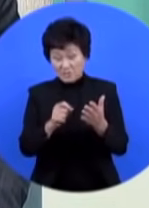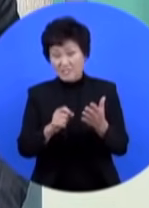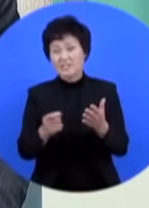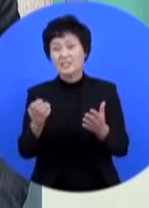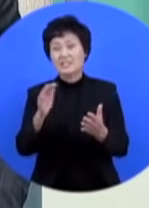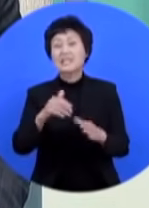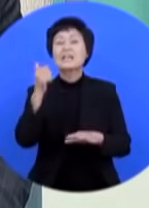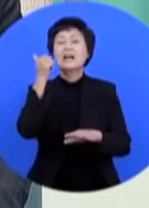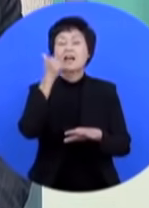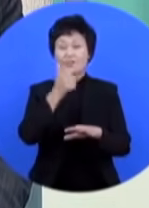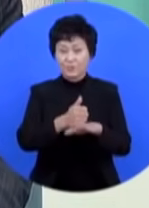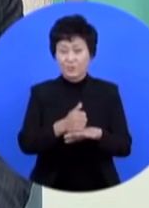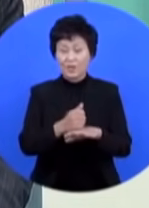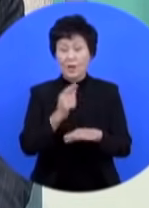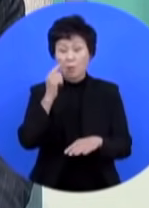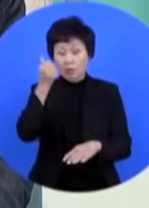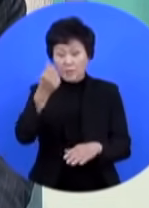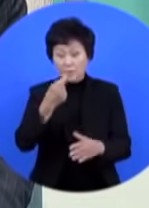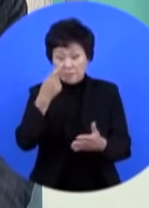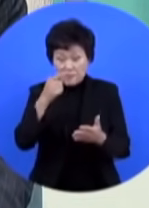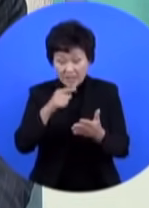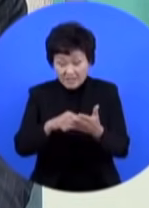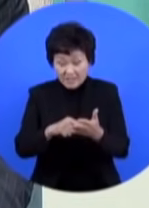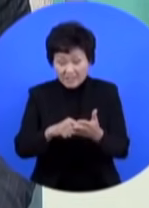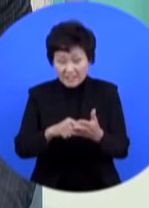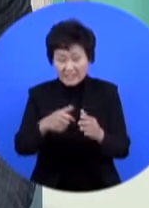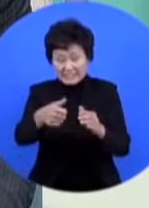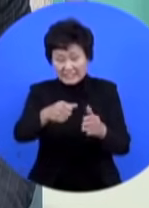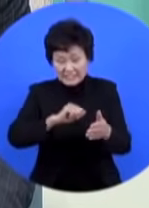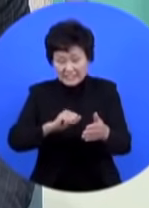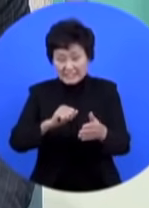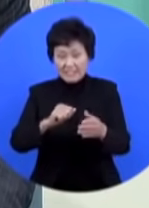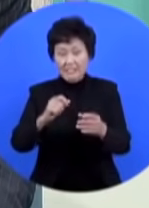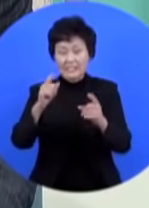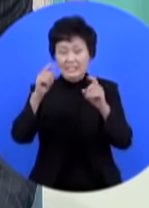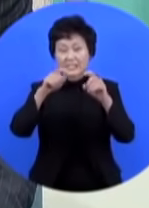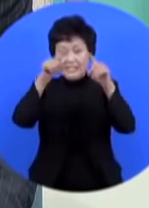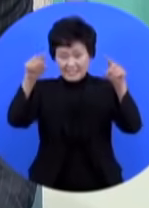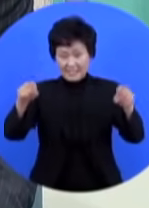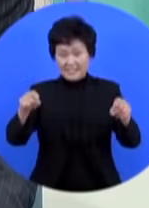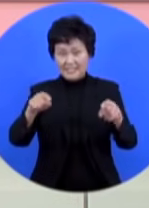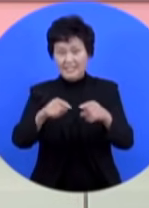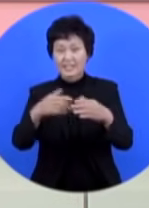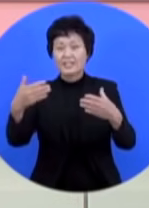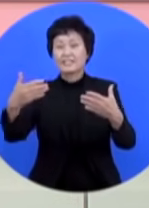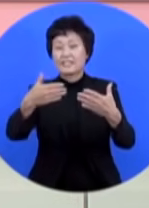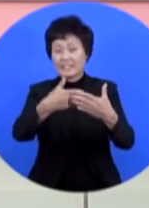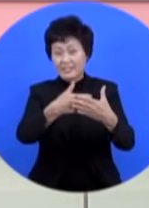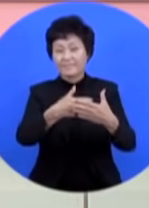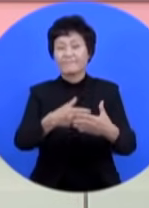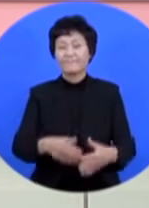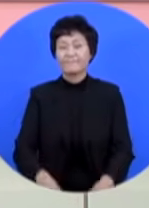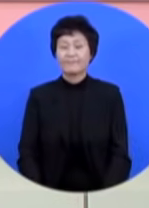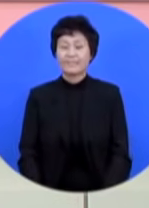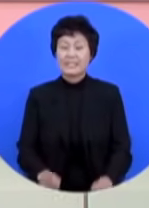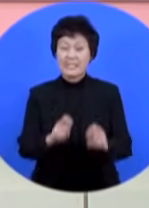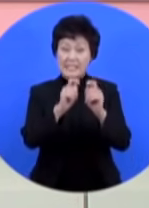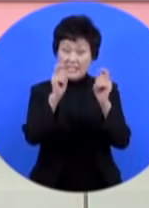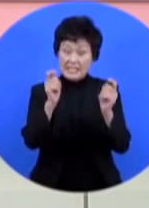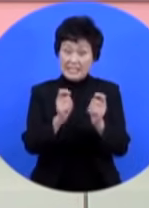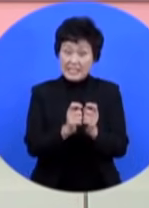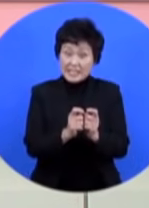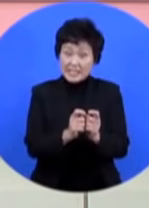이제 목사님 이걸 발견해서 이렇게 액자에 넣으셨는데 그 팀원들이 그런 이제 시를 요한이가